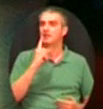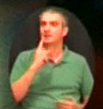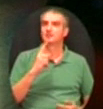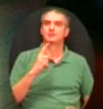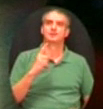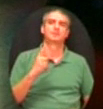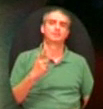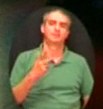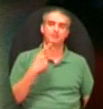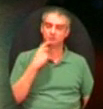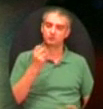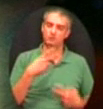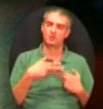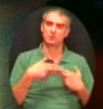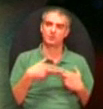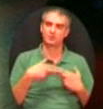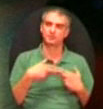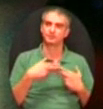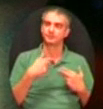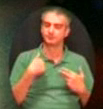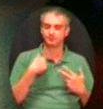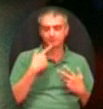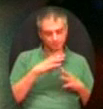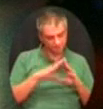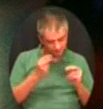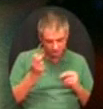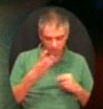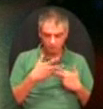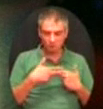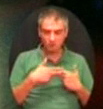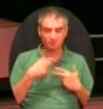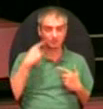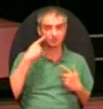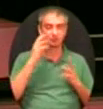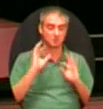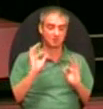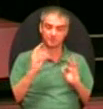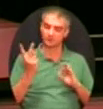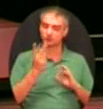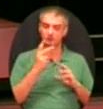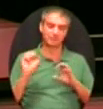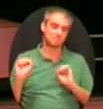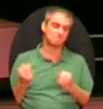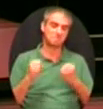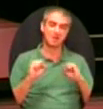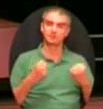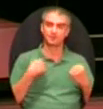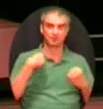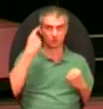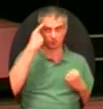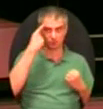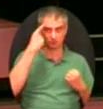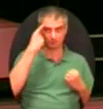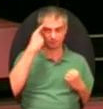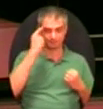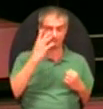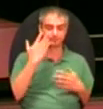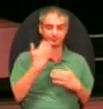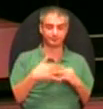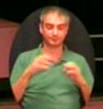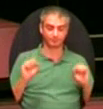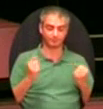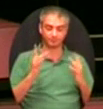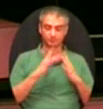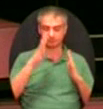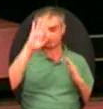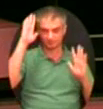איתך, השבועיים הקרובים. אוקיי, אז אם אנחנו מסתכלים על השבועיים הקרובים, אני חושב שבאמת אלה שני המאמצים. אני חושב שתאום המאמצים